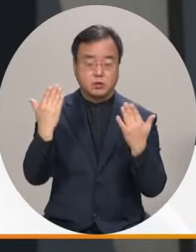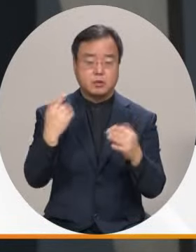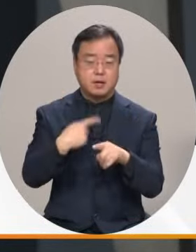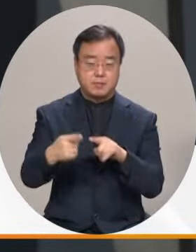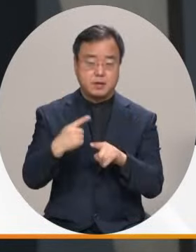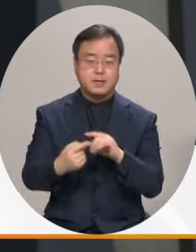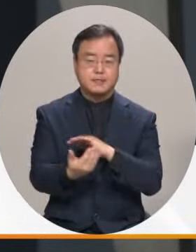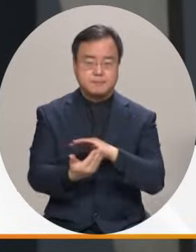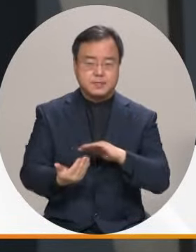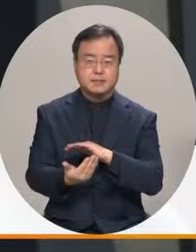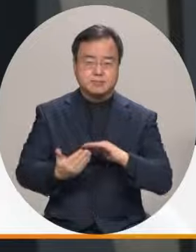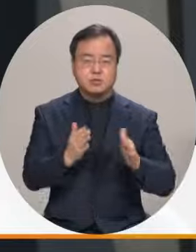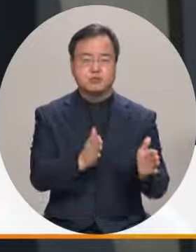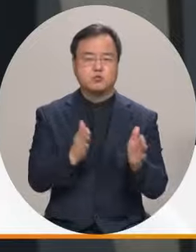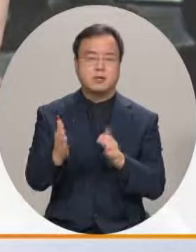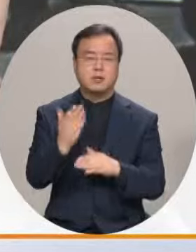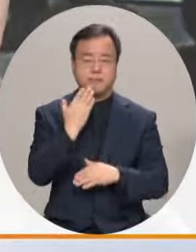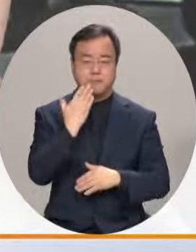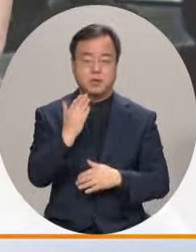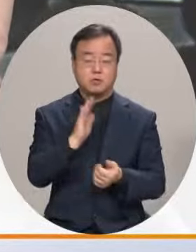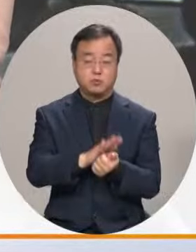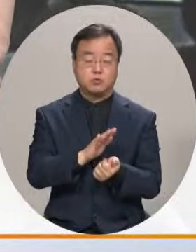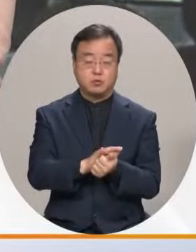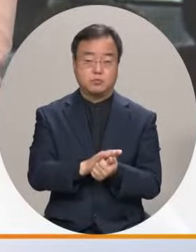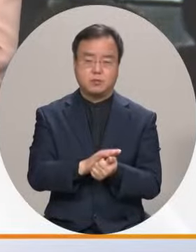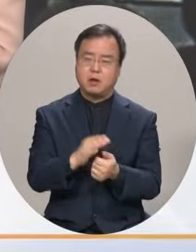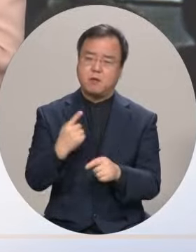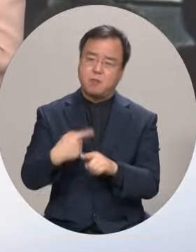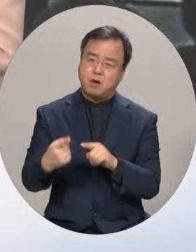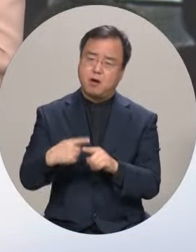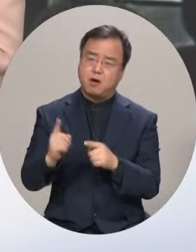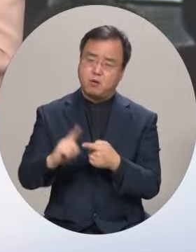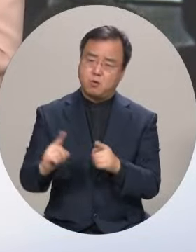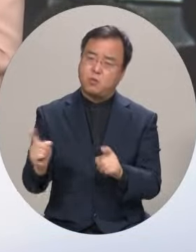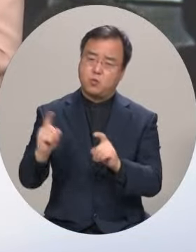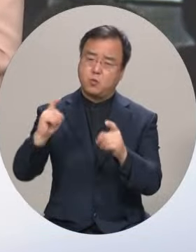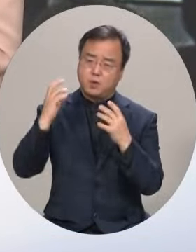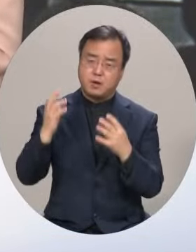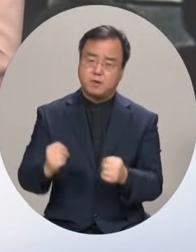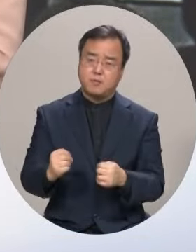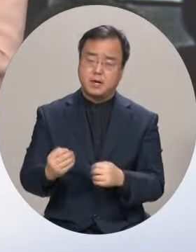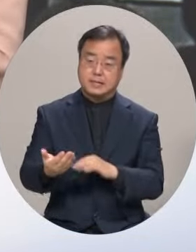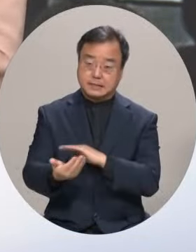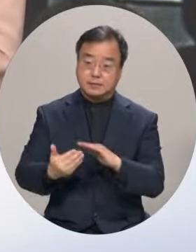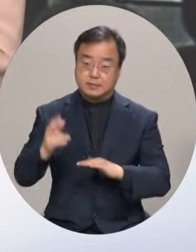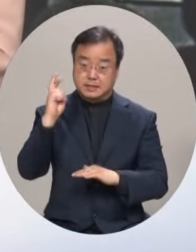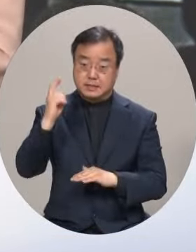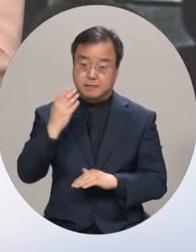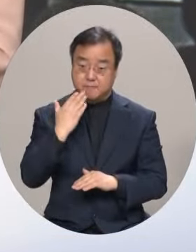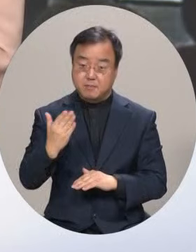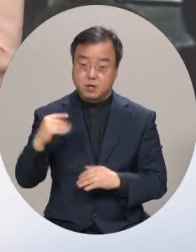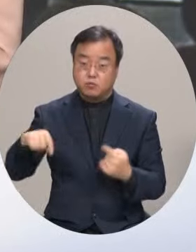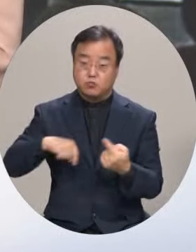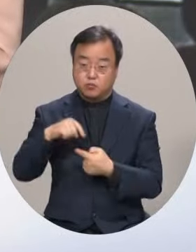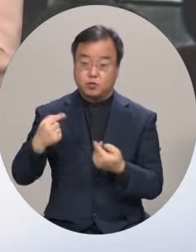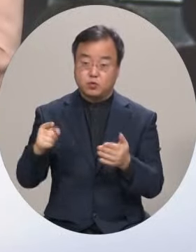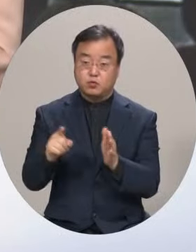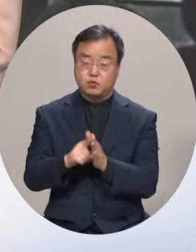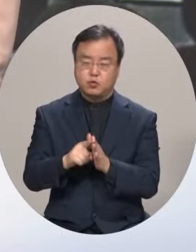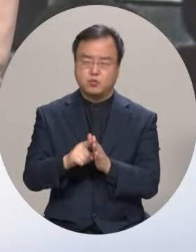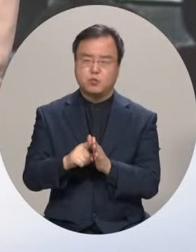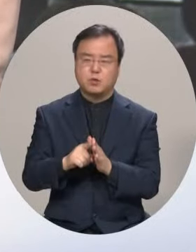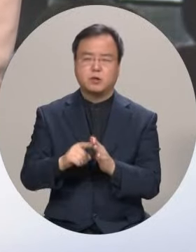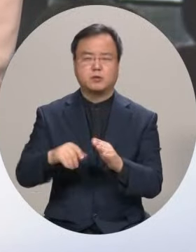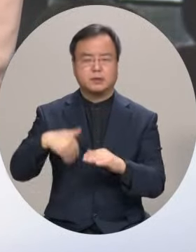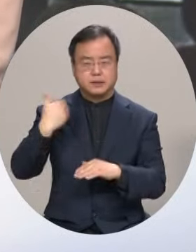계획이라고 밝혔습니다네 자사고 평가를 놓고 항상 논란이 많았는데 좀 예측가능하게 운영 될 수 있도록 꾸준한 후속